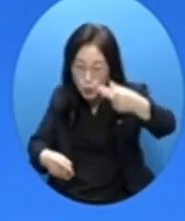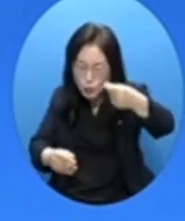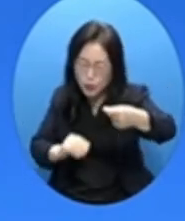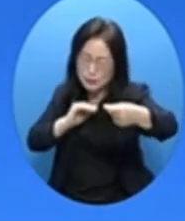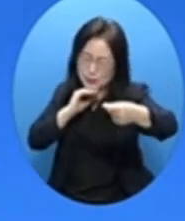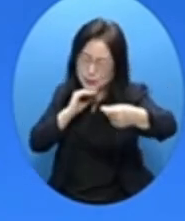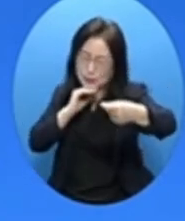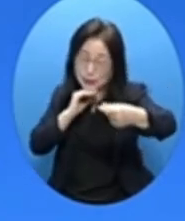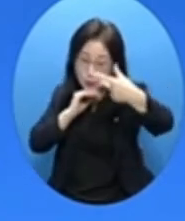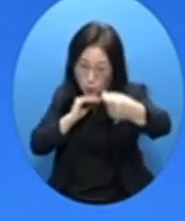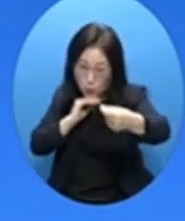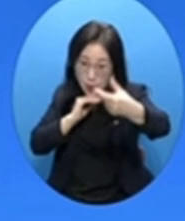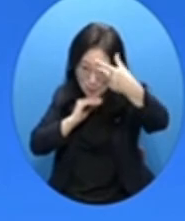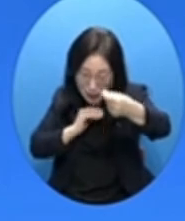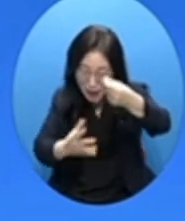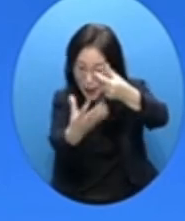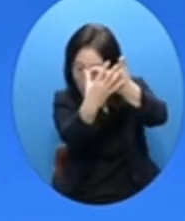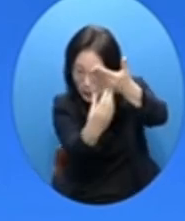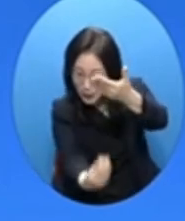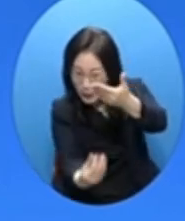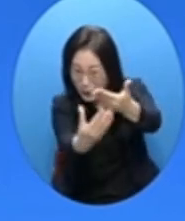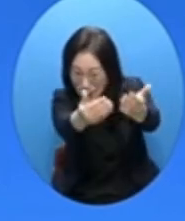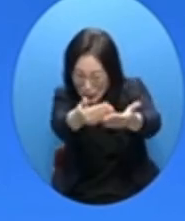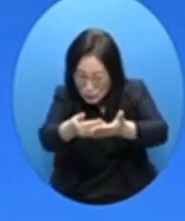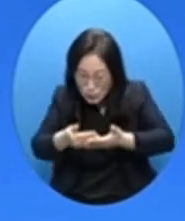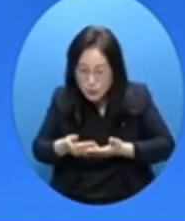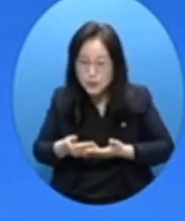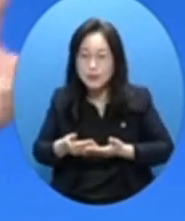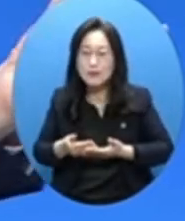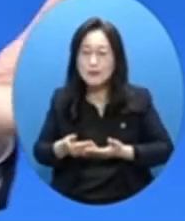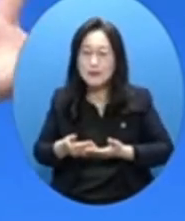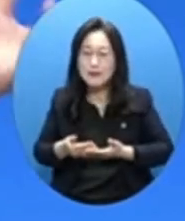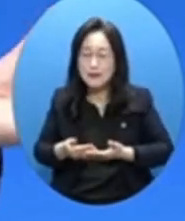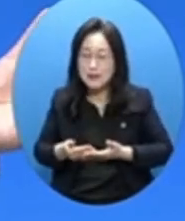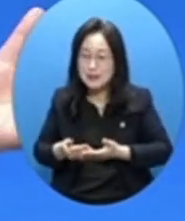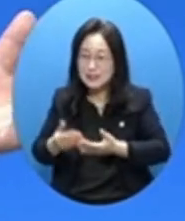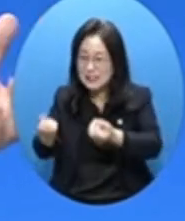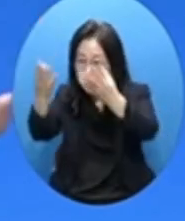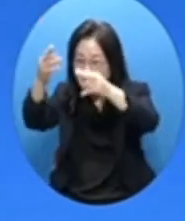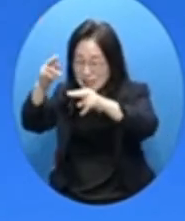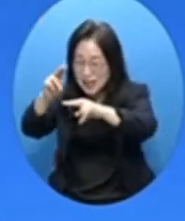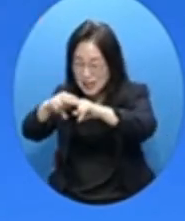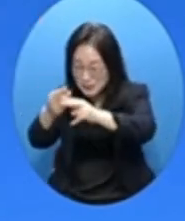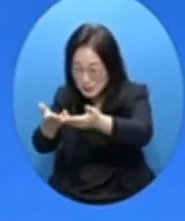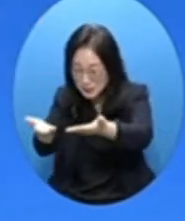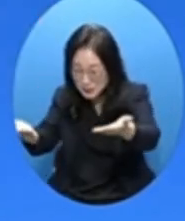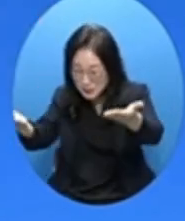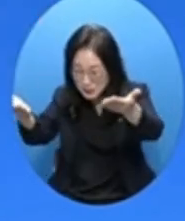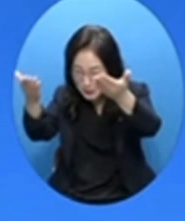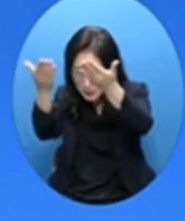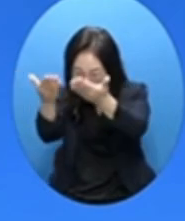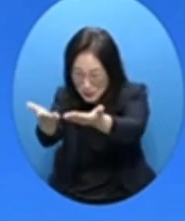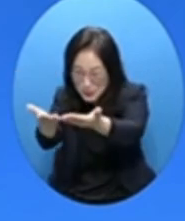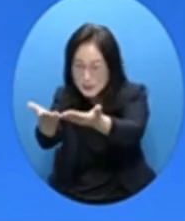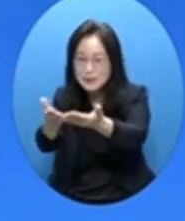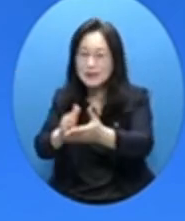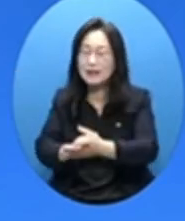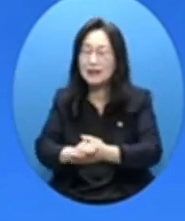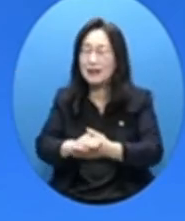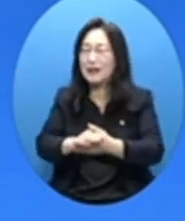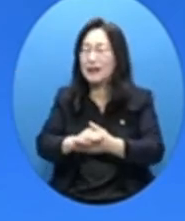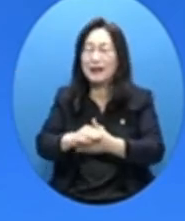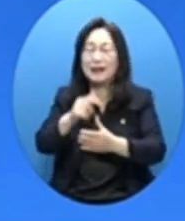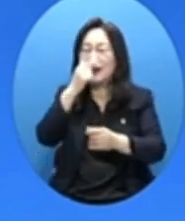가지고 그 똥을 구워서 그 제사상에 올려놓고 하여간